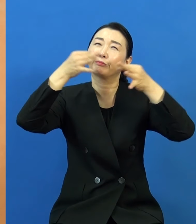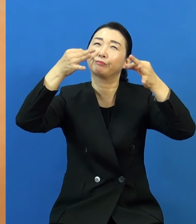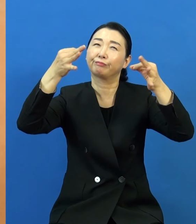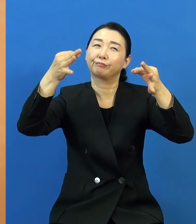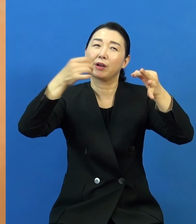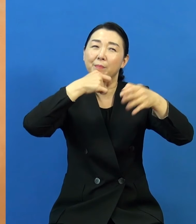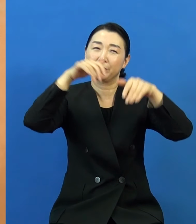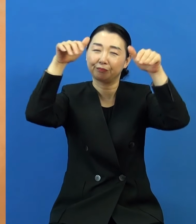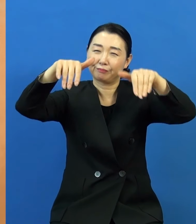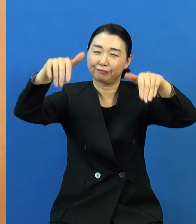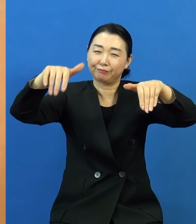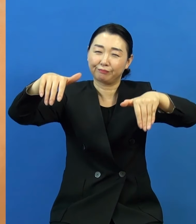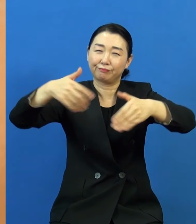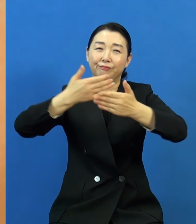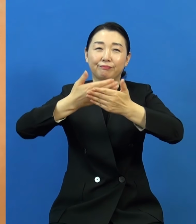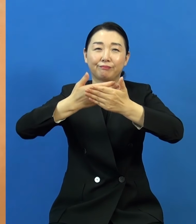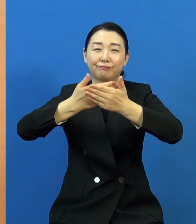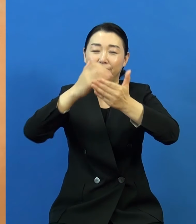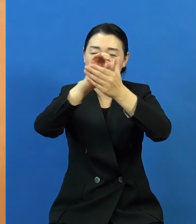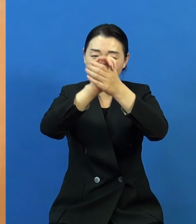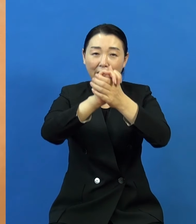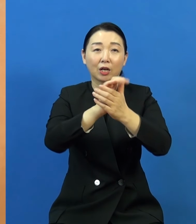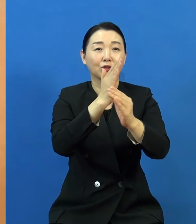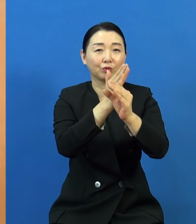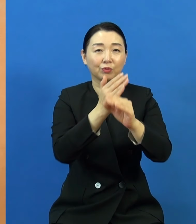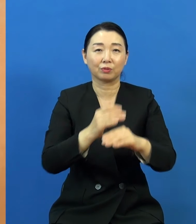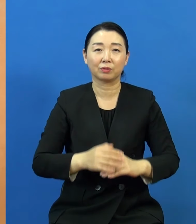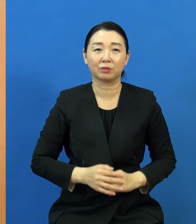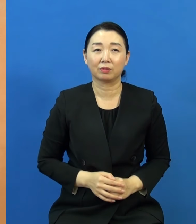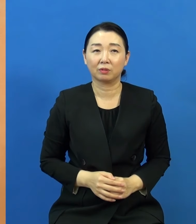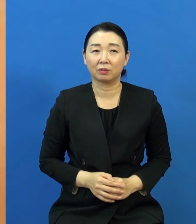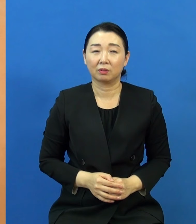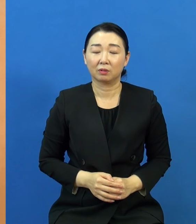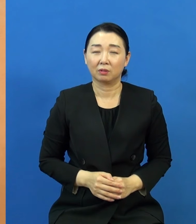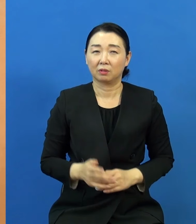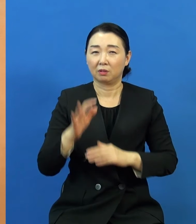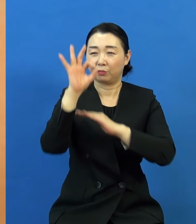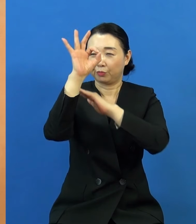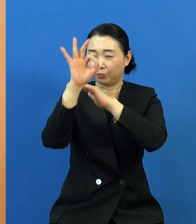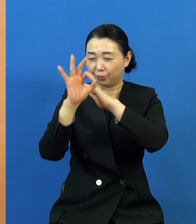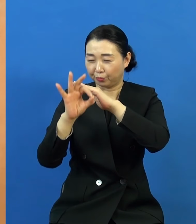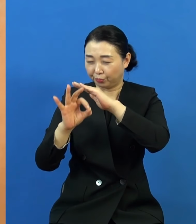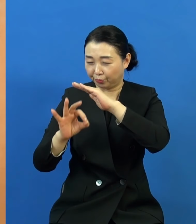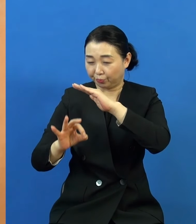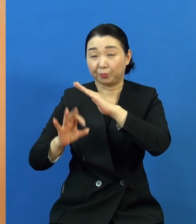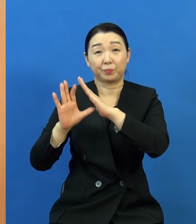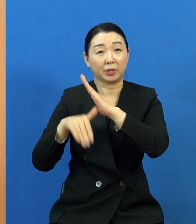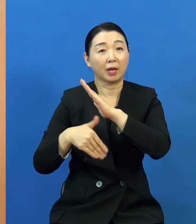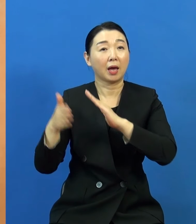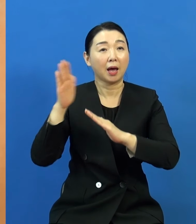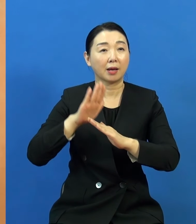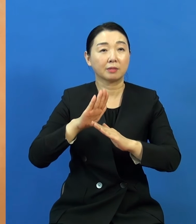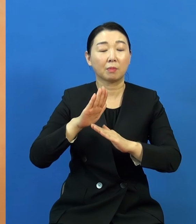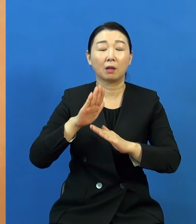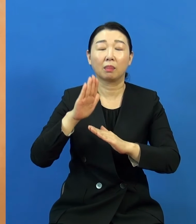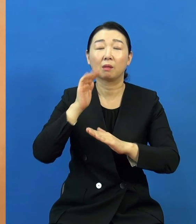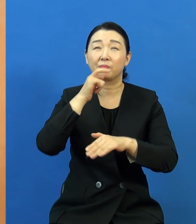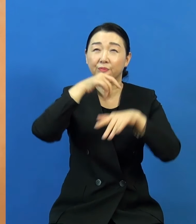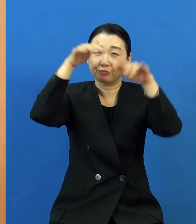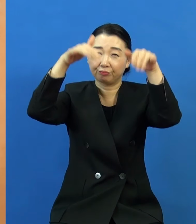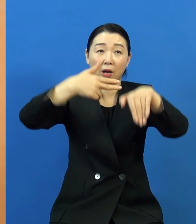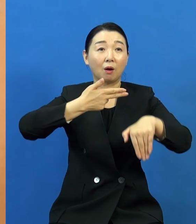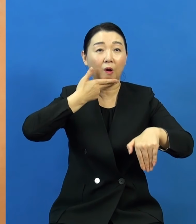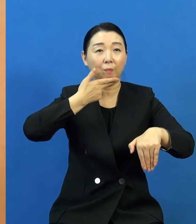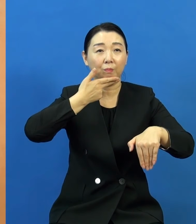비를 달라고 기도합니다. 해질녘이 이르러도 하늘에서 비 한 방울도 내리지